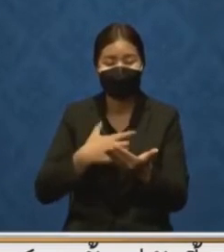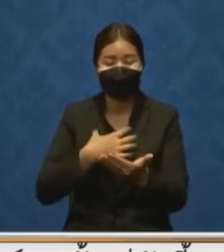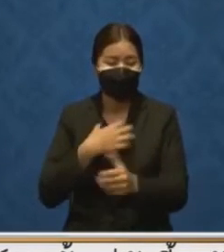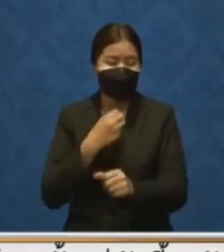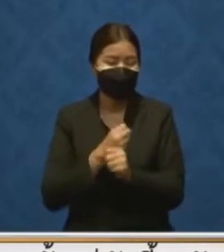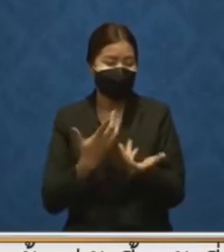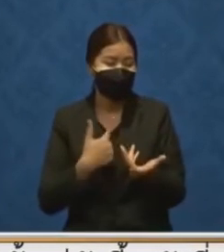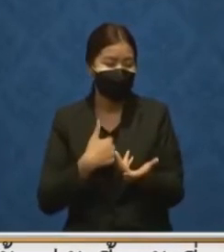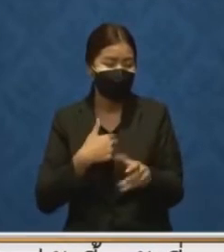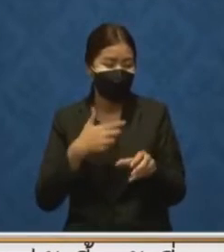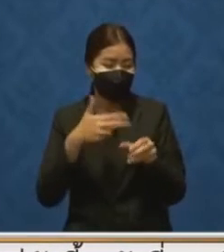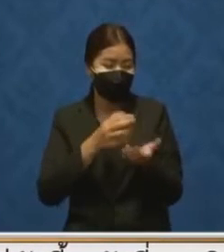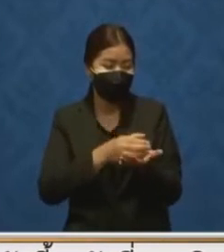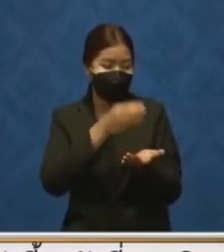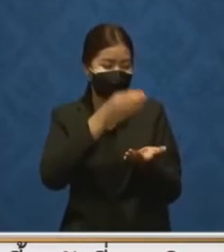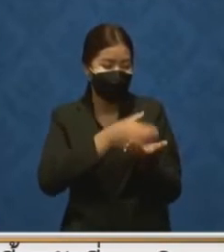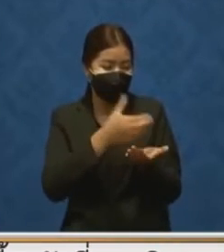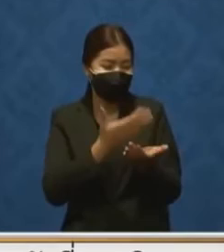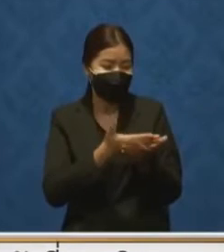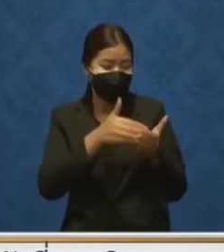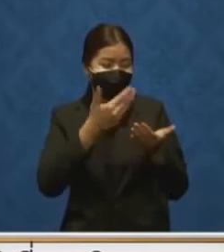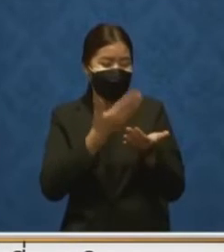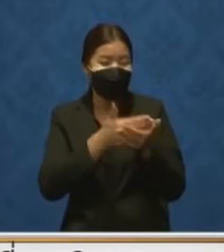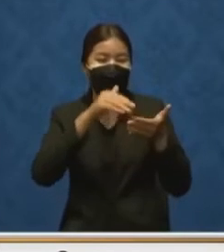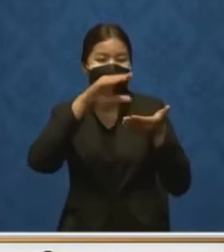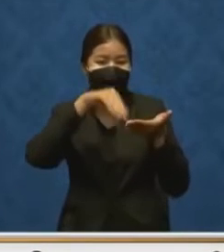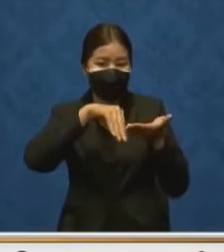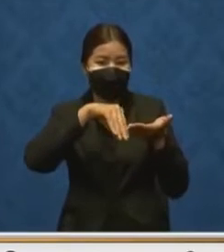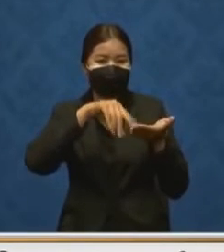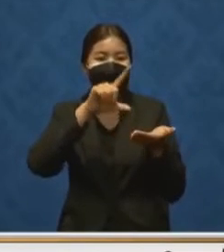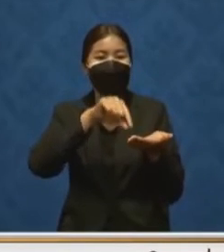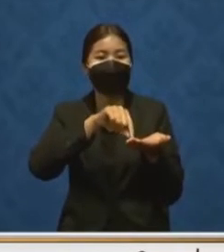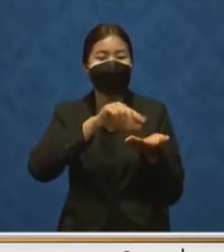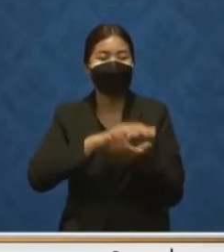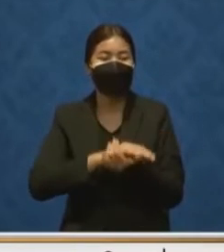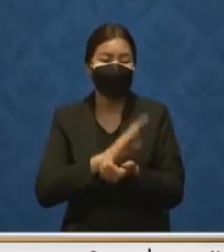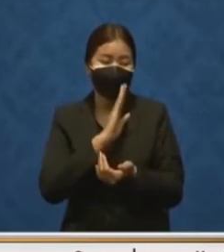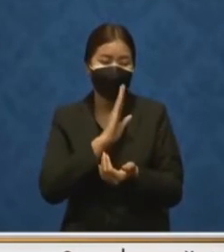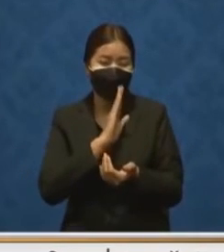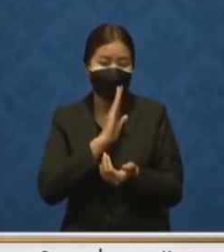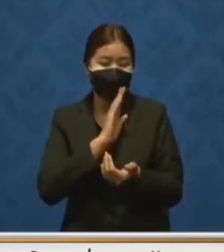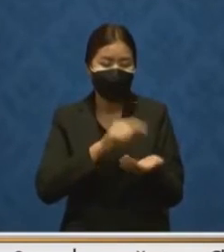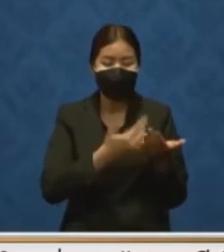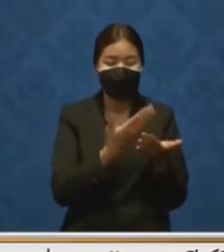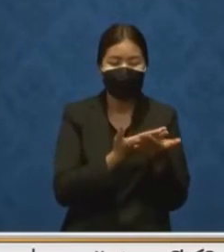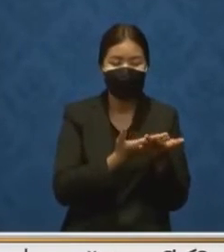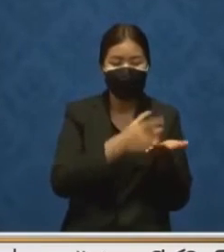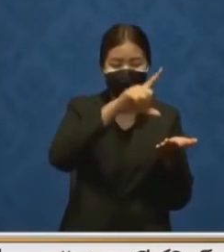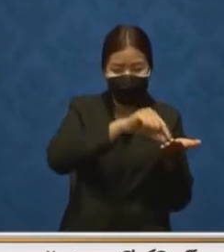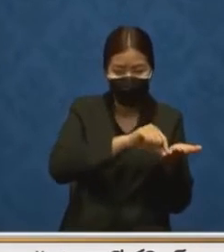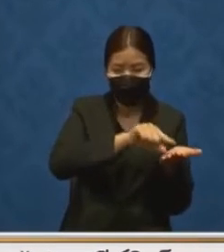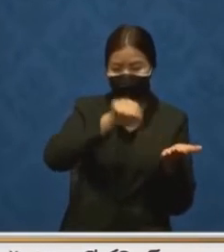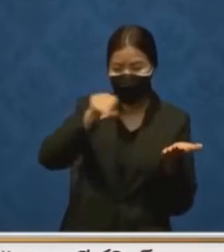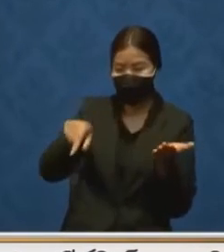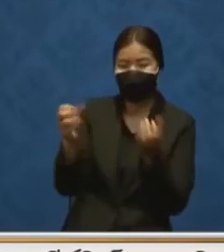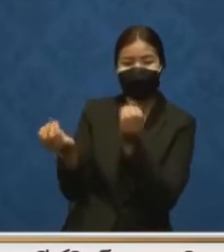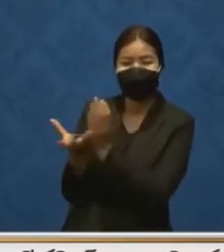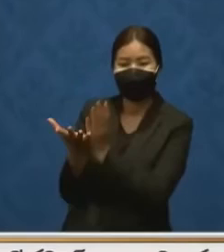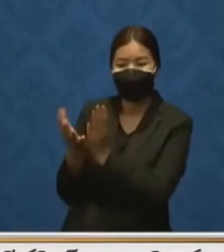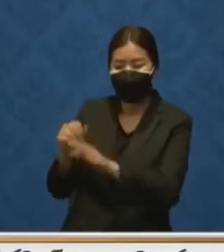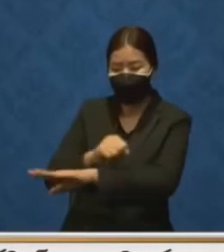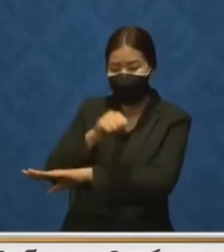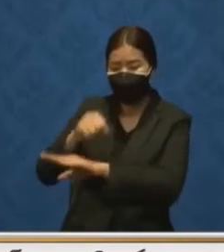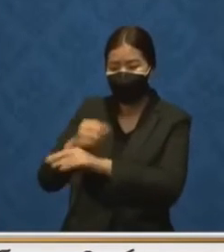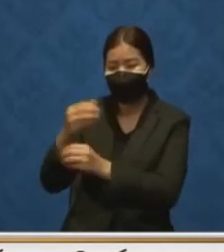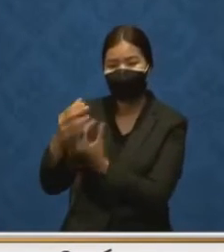ทำไง ซืองน้มปร Yoshiมรุบนริโปรคต่ำสุดแต่ถาต่ำสุด ราคาผลปราศก็ต้ต่ำลไปด้วยกระสูมพานิิทำไหน